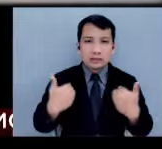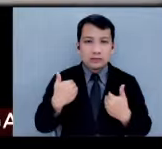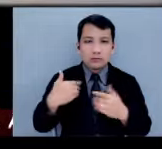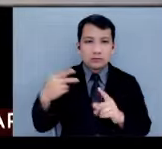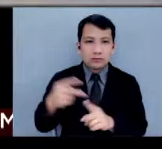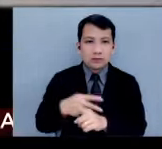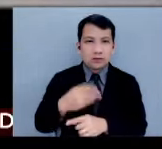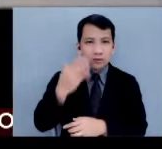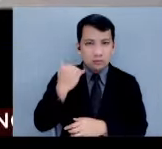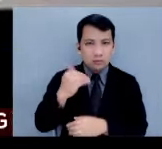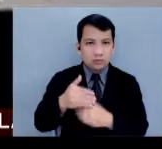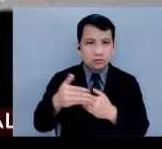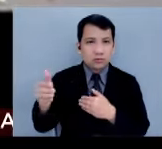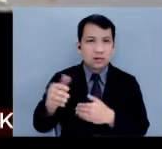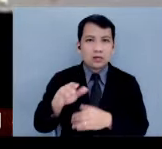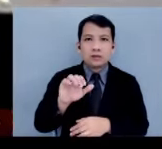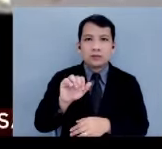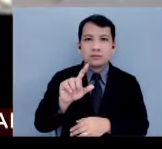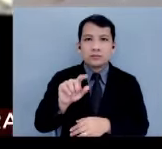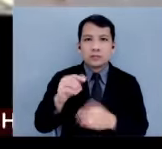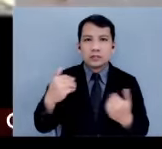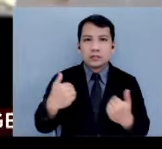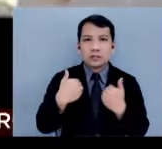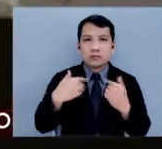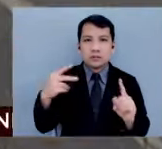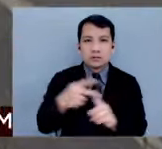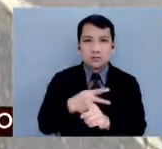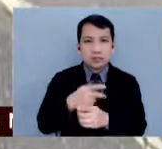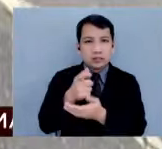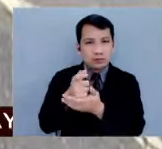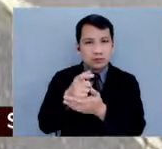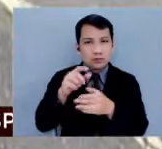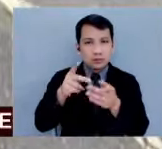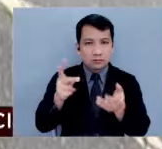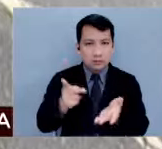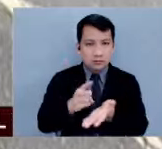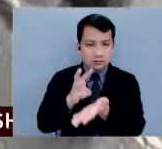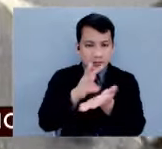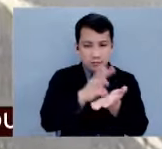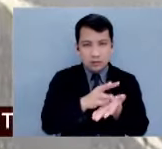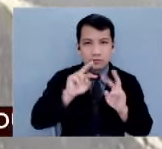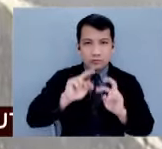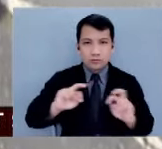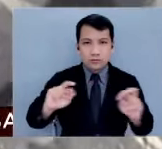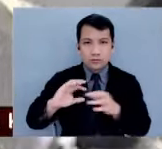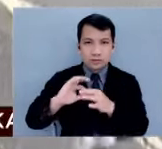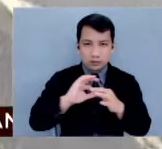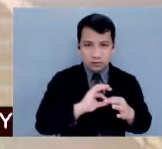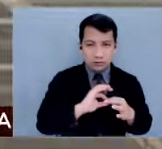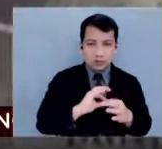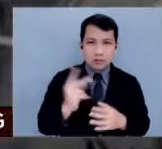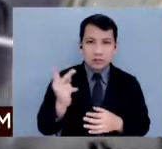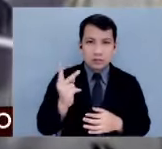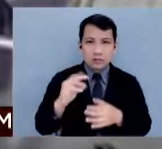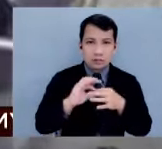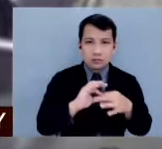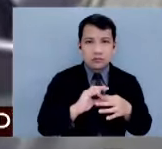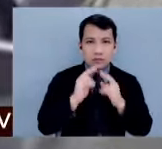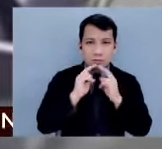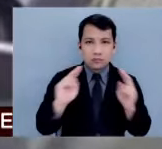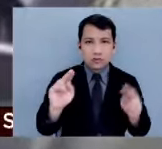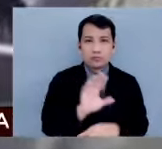umabot na sa 11 mga minor de edad ang biktima ng pamamaril sa lugar. Iniimbestigahan pa kung may koneksyon ang dalawang insidente. Nagbabalita mula